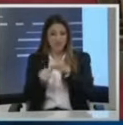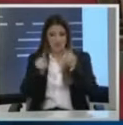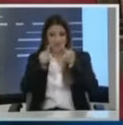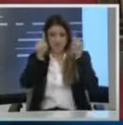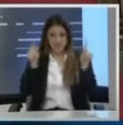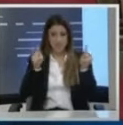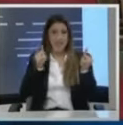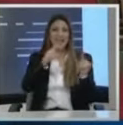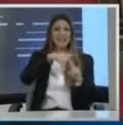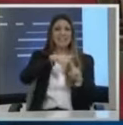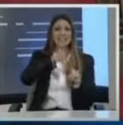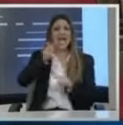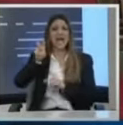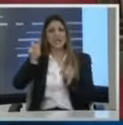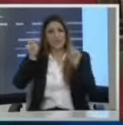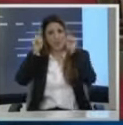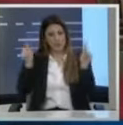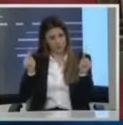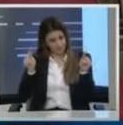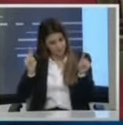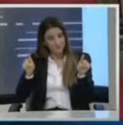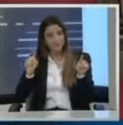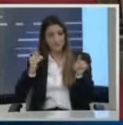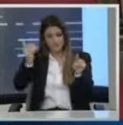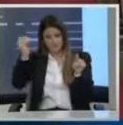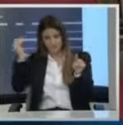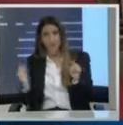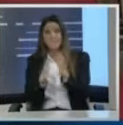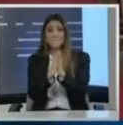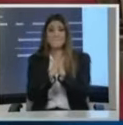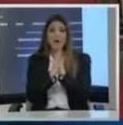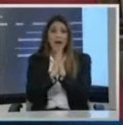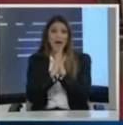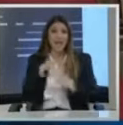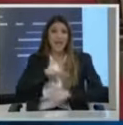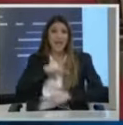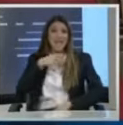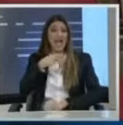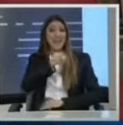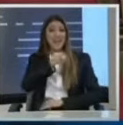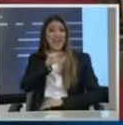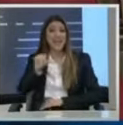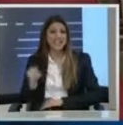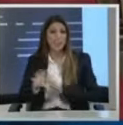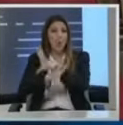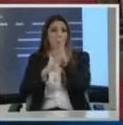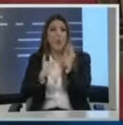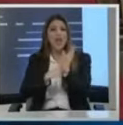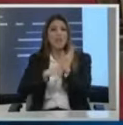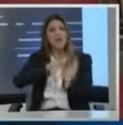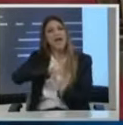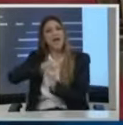παρένθεσης, Αναστασία Χριστοδουλοπούλου. Κλείνει η παρένθεση. Σας παρακαλώ, κύριε Αθανασίου, τα νομικά αφήστε